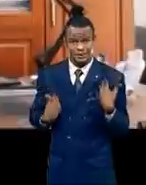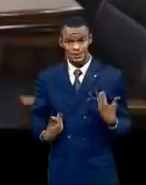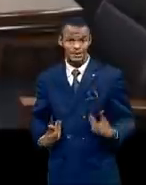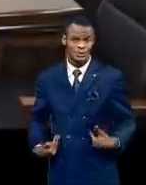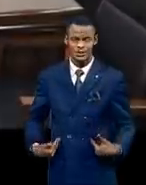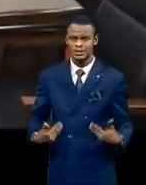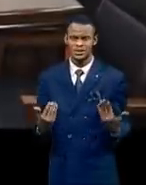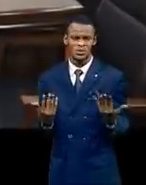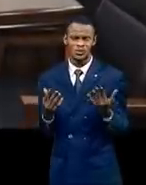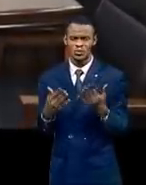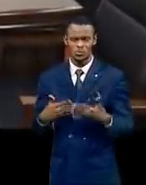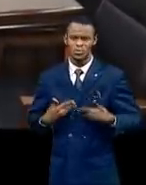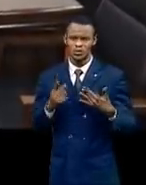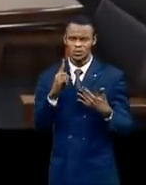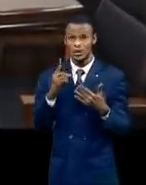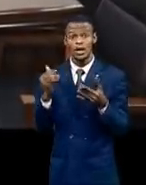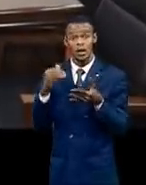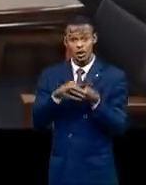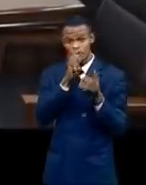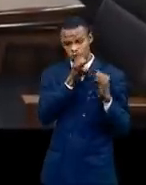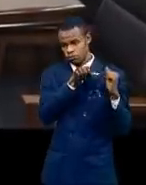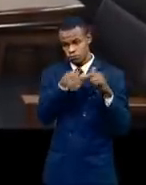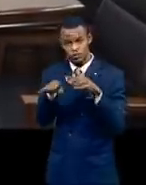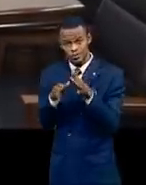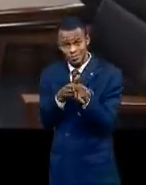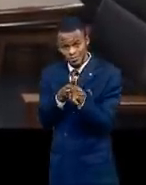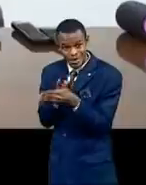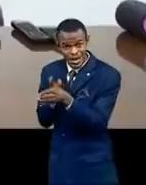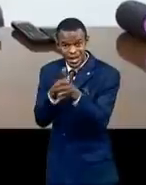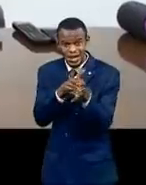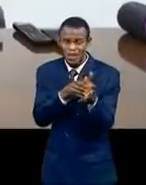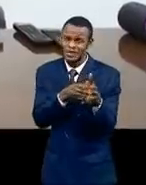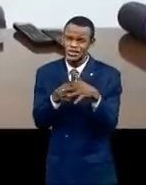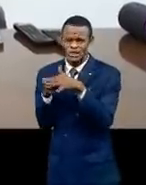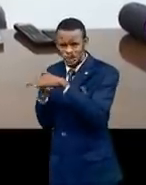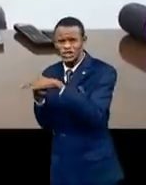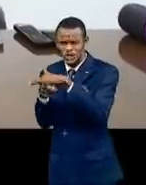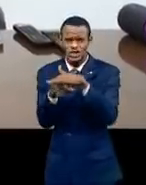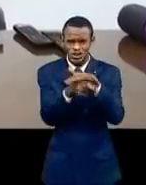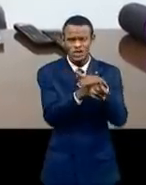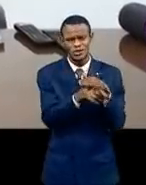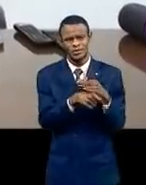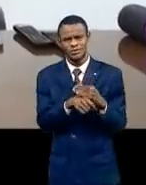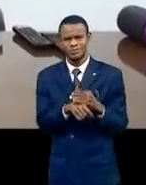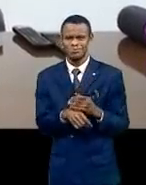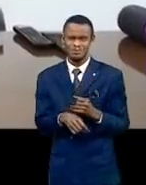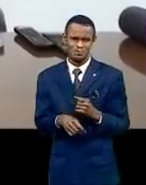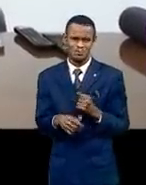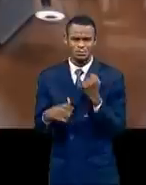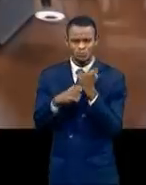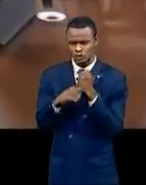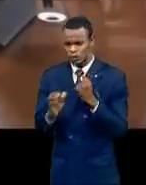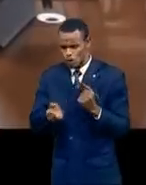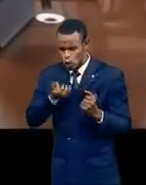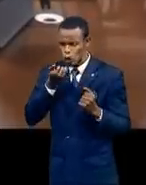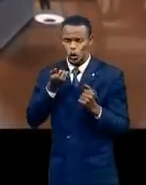la destruction de la biodiversité aquatique avec de conséquences socio-économiques importantes sur la vie des